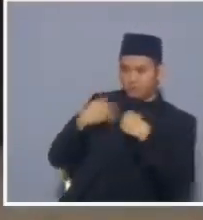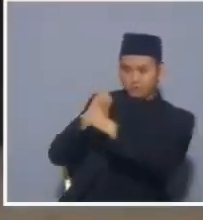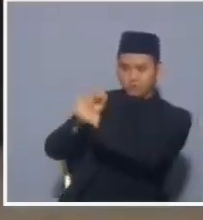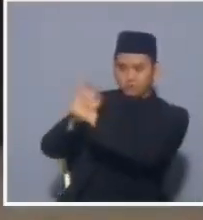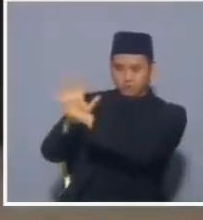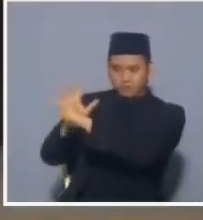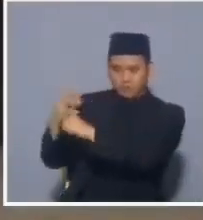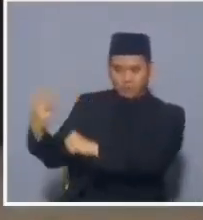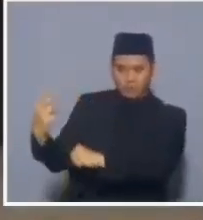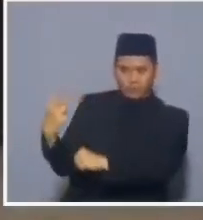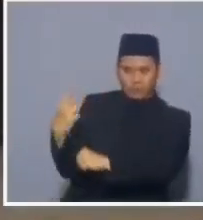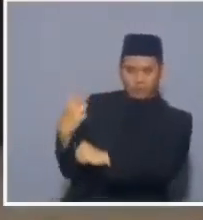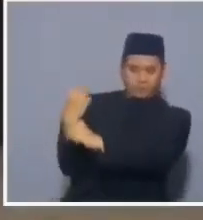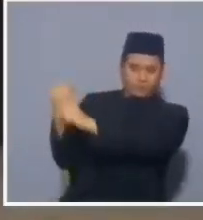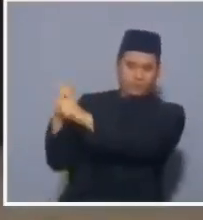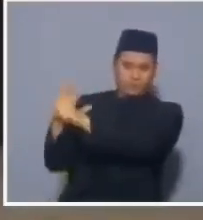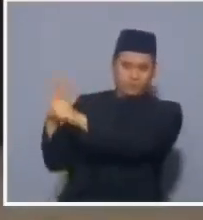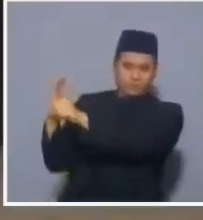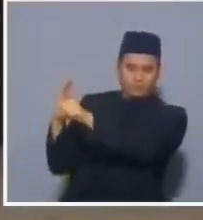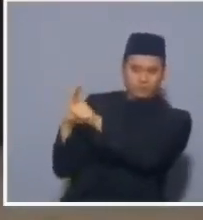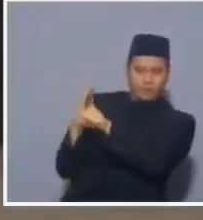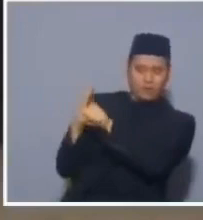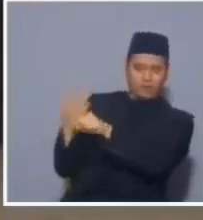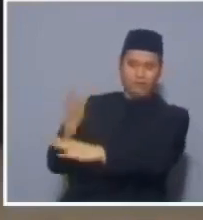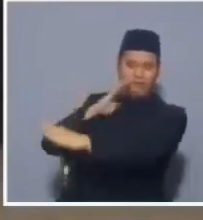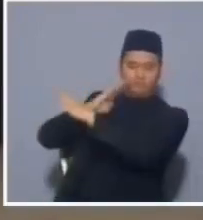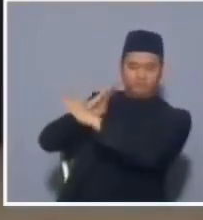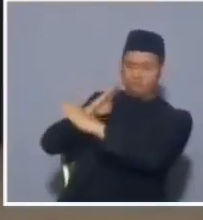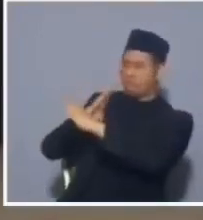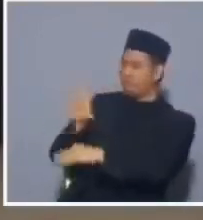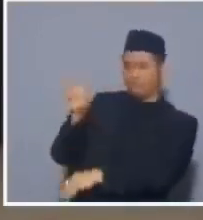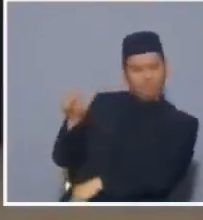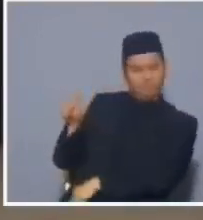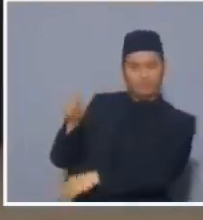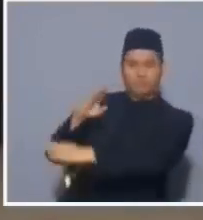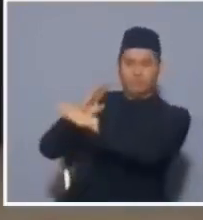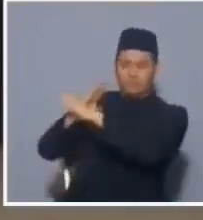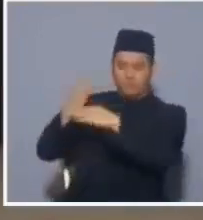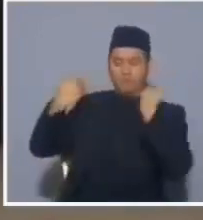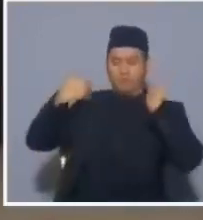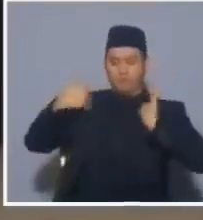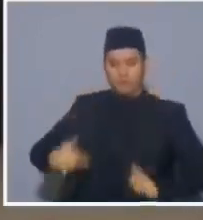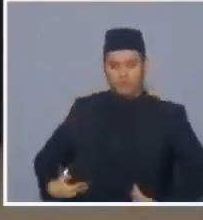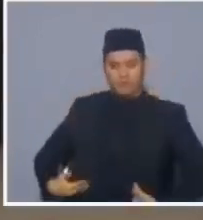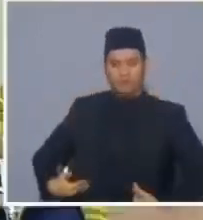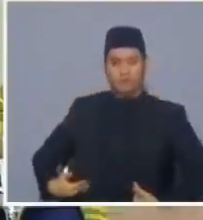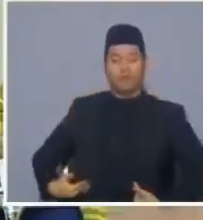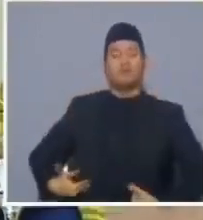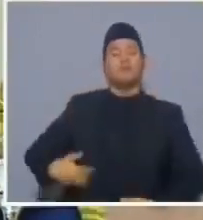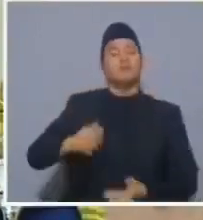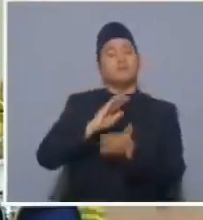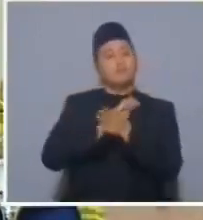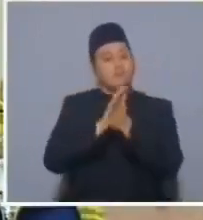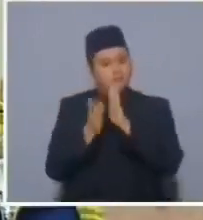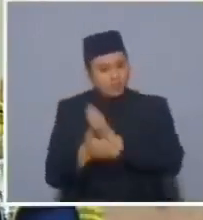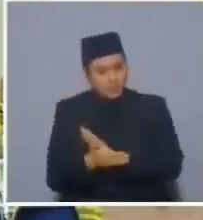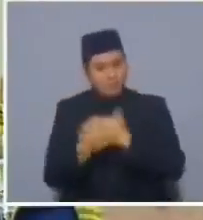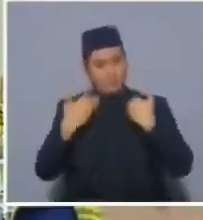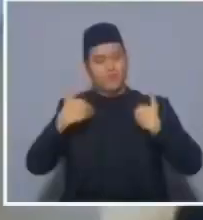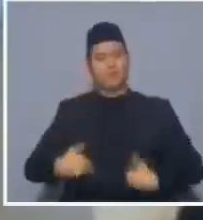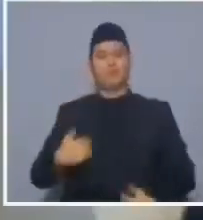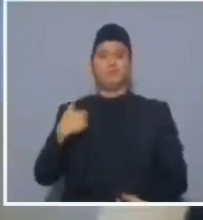daripada T-cell dan B-cell, sistem pertahanan tubuh kita, itu yang menyebabkan badan yang